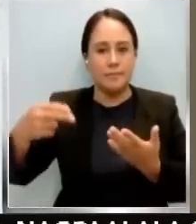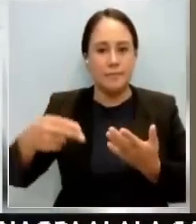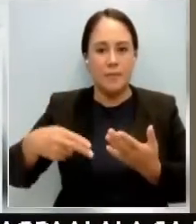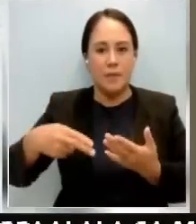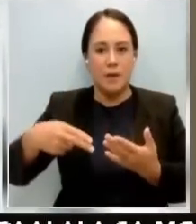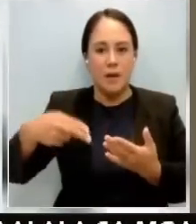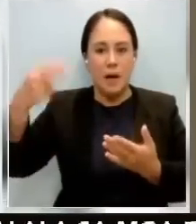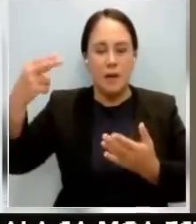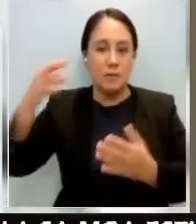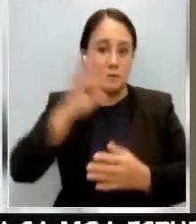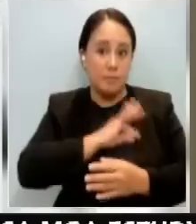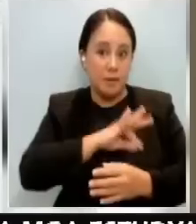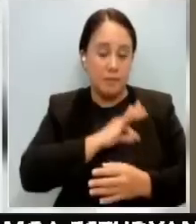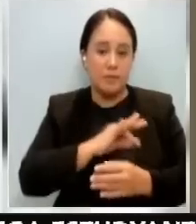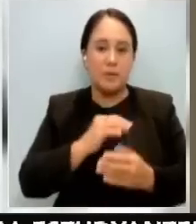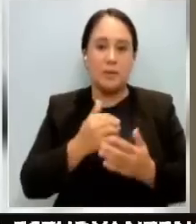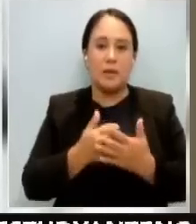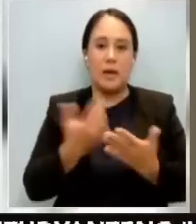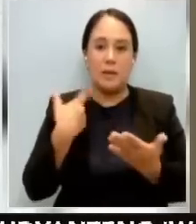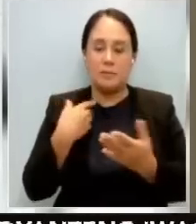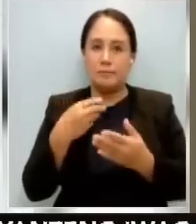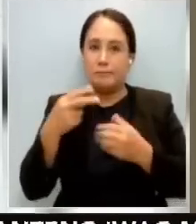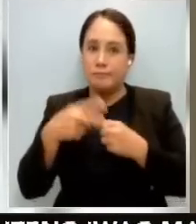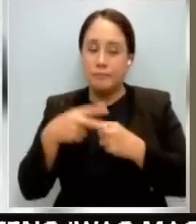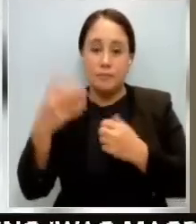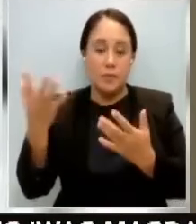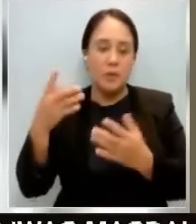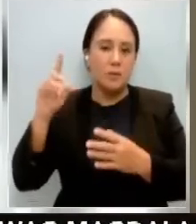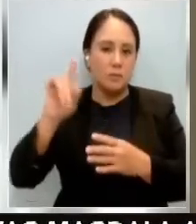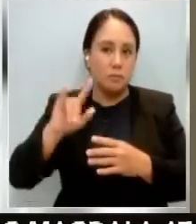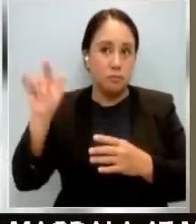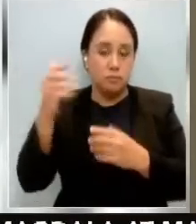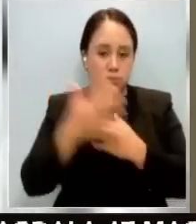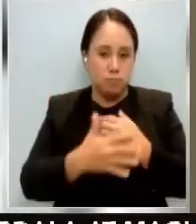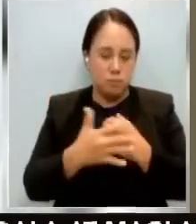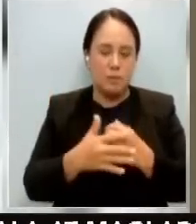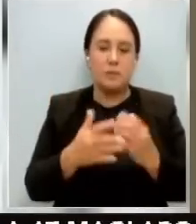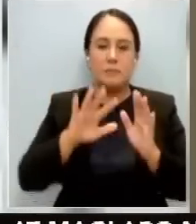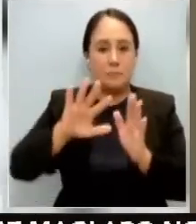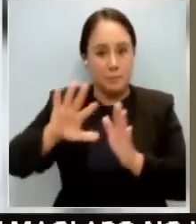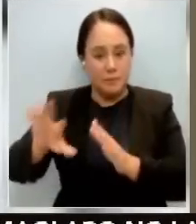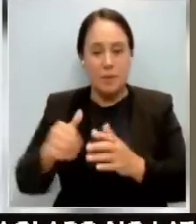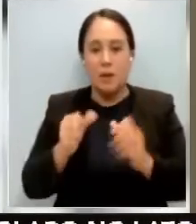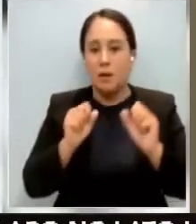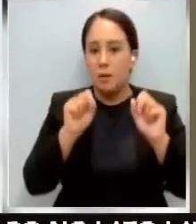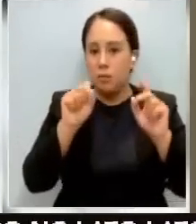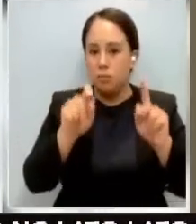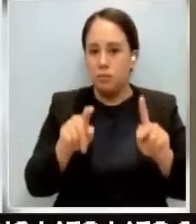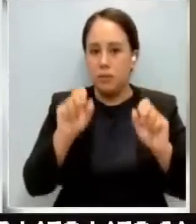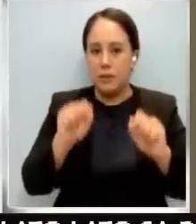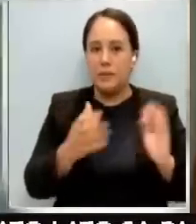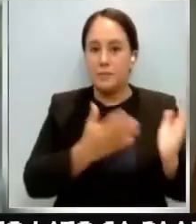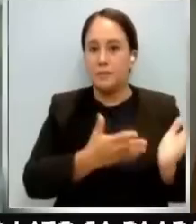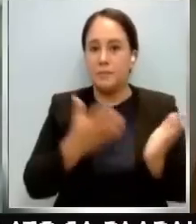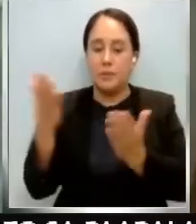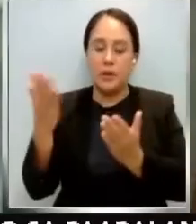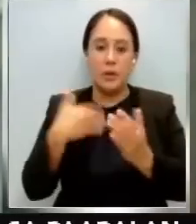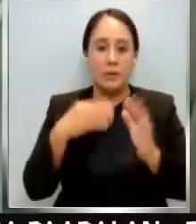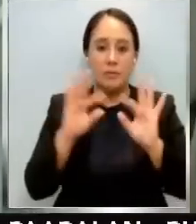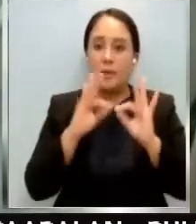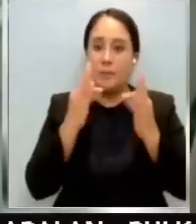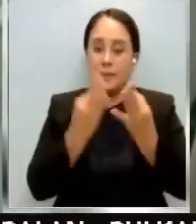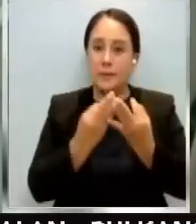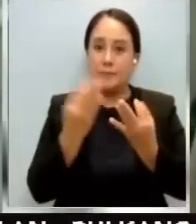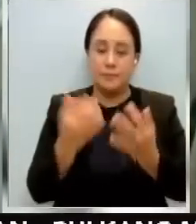benefits and mga earnings doon sa abroad. Aside pa ngayon, meron opportunities na madadala natin yung ating families. Kung